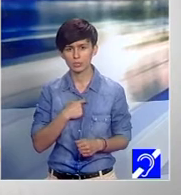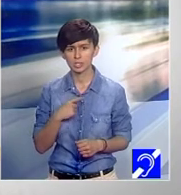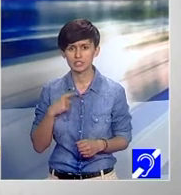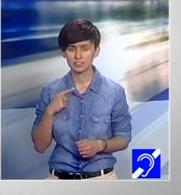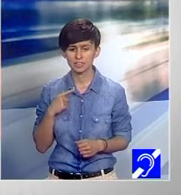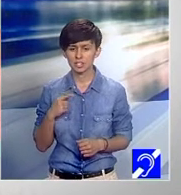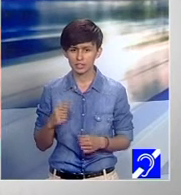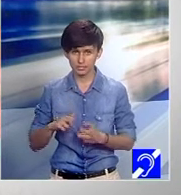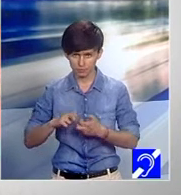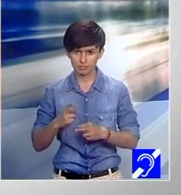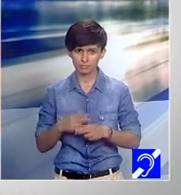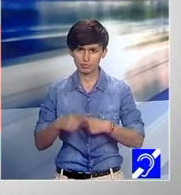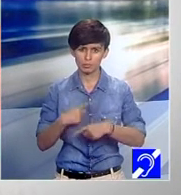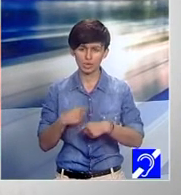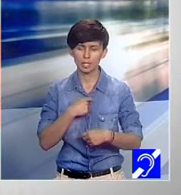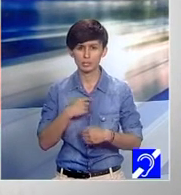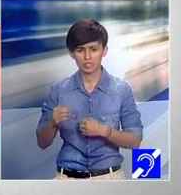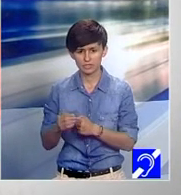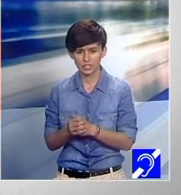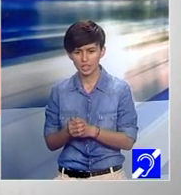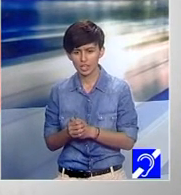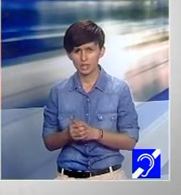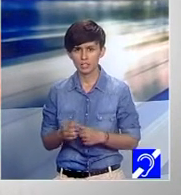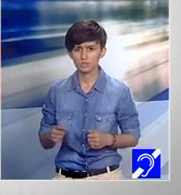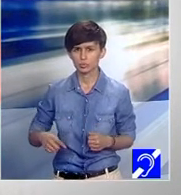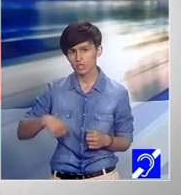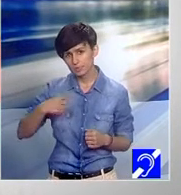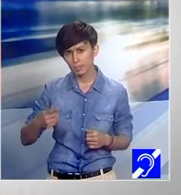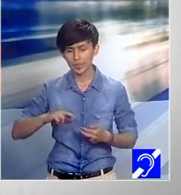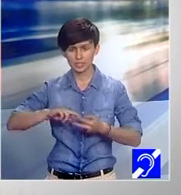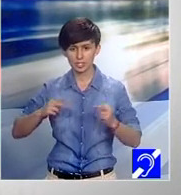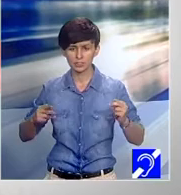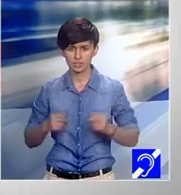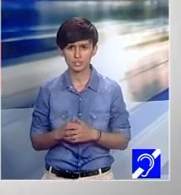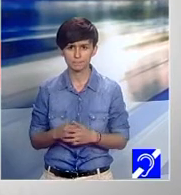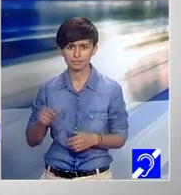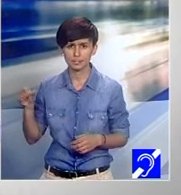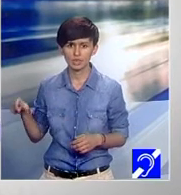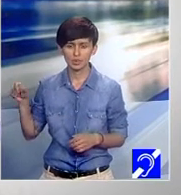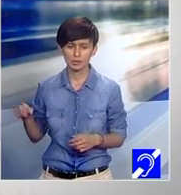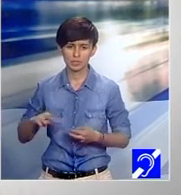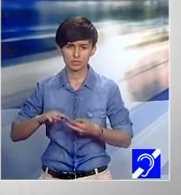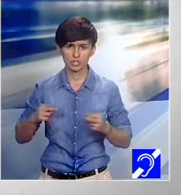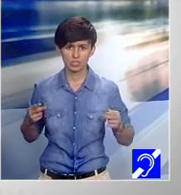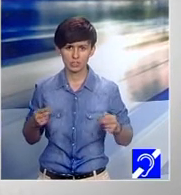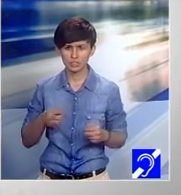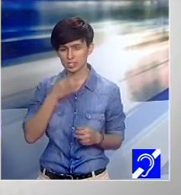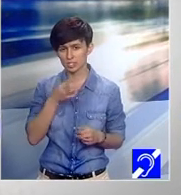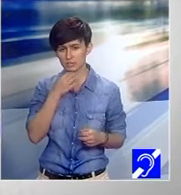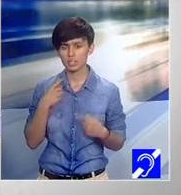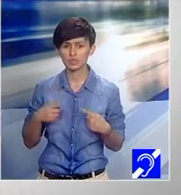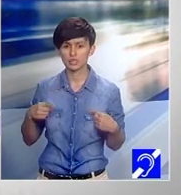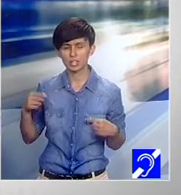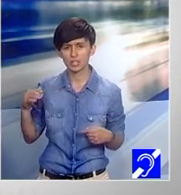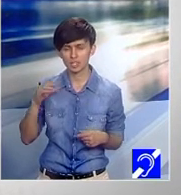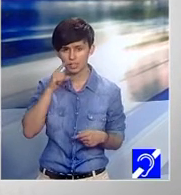de cealaltă genă sau de conținutul celuilalt. Geneticienii ne spun în felul următor, că fiecare om din populația generală,